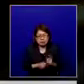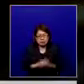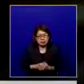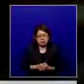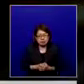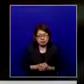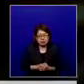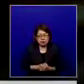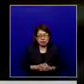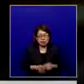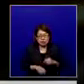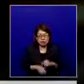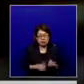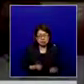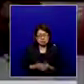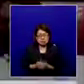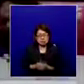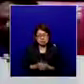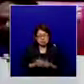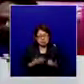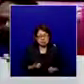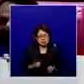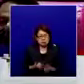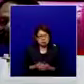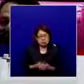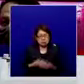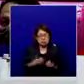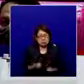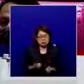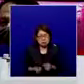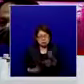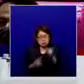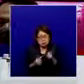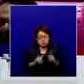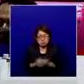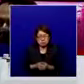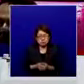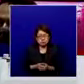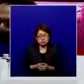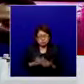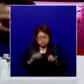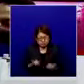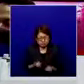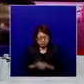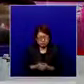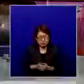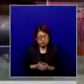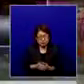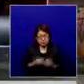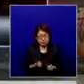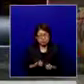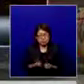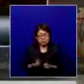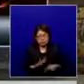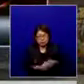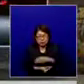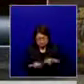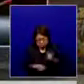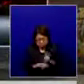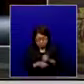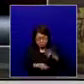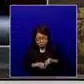ฝากท่านท่านประธานไปถึงท่านนายกจะได้รู้เท่าทันเขาถ้าทีมเศรษฐกิจชุดนี้อุ้มเจ้าสัวไม่บอกความจริงท่านจะได้ฟังจ